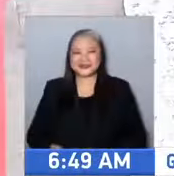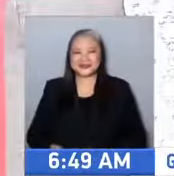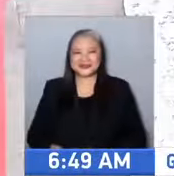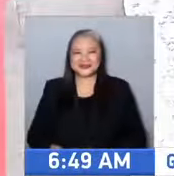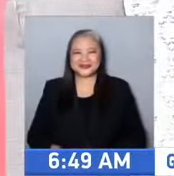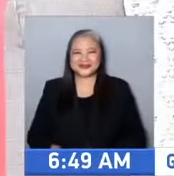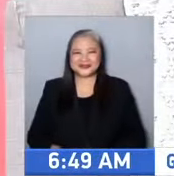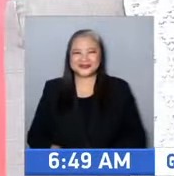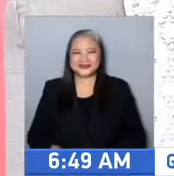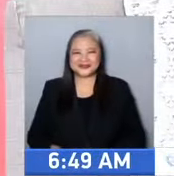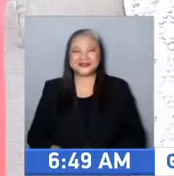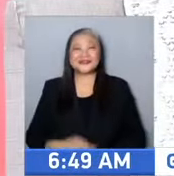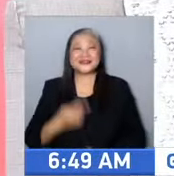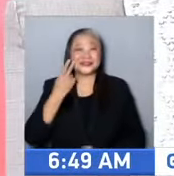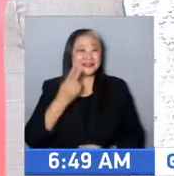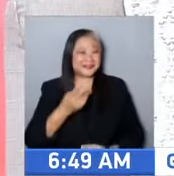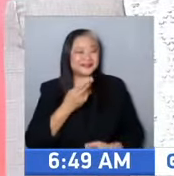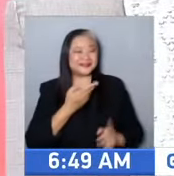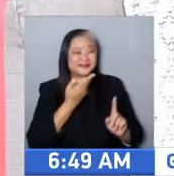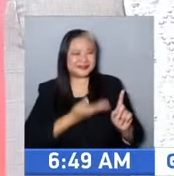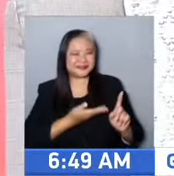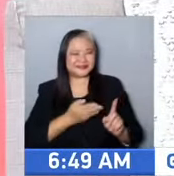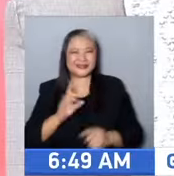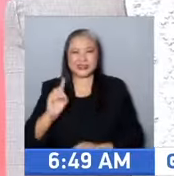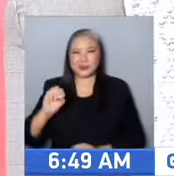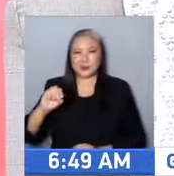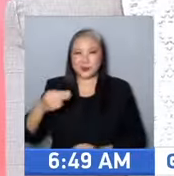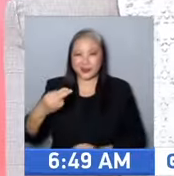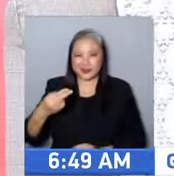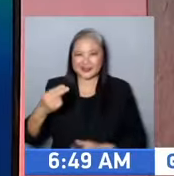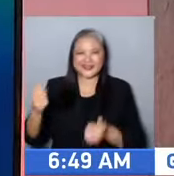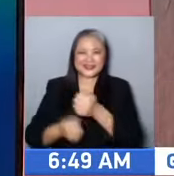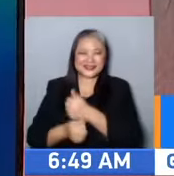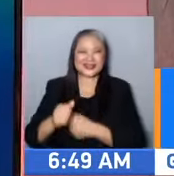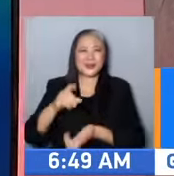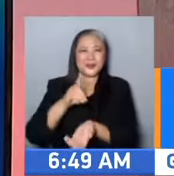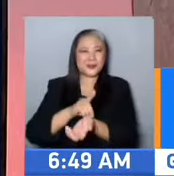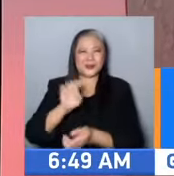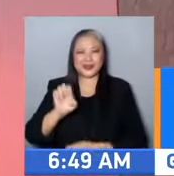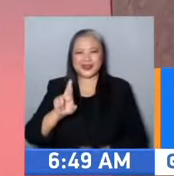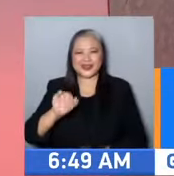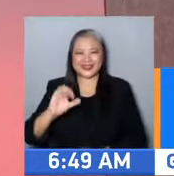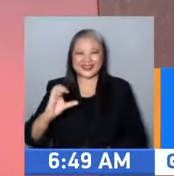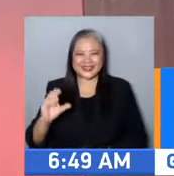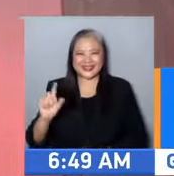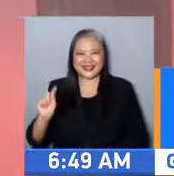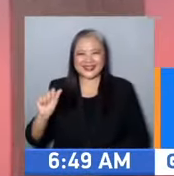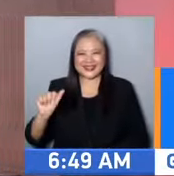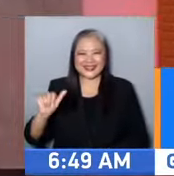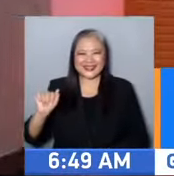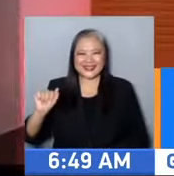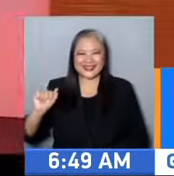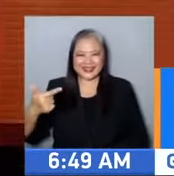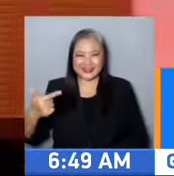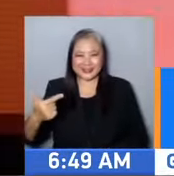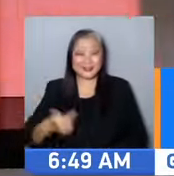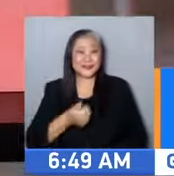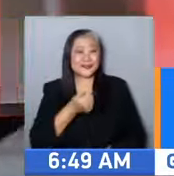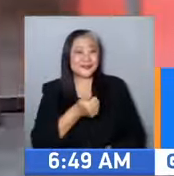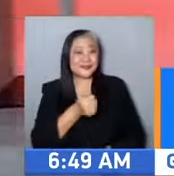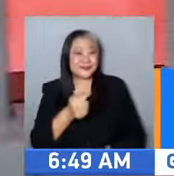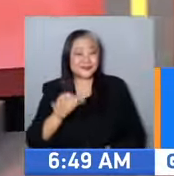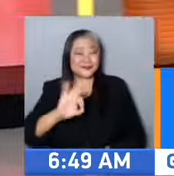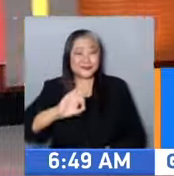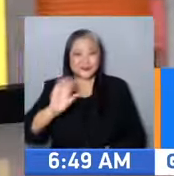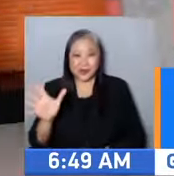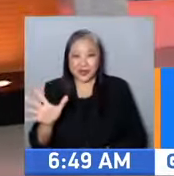Makipagkamustahan tayo with DOH Undersecretary Dr. Eric Tayad! Good morning, Doc! Good morning, Doc! At welcome back sa unang hiris.